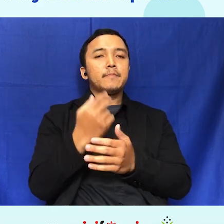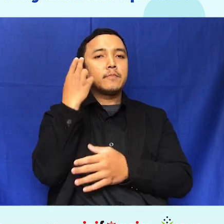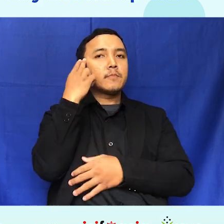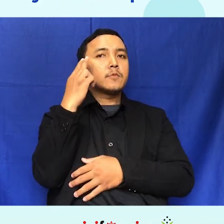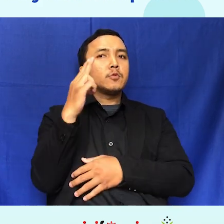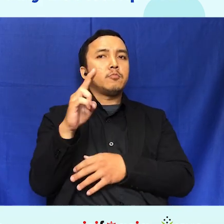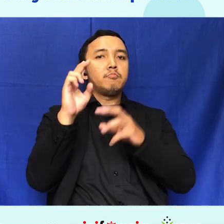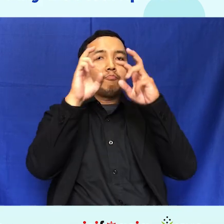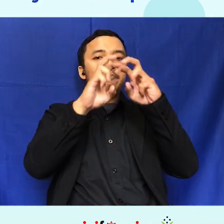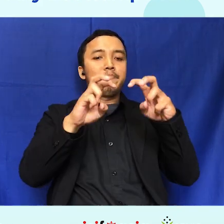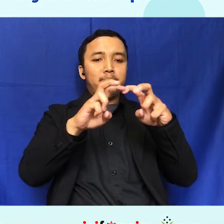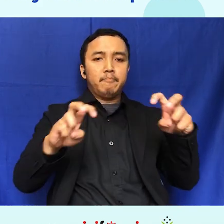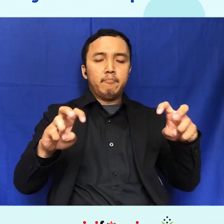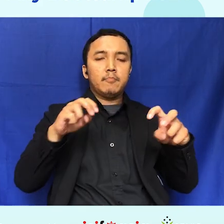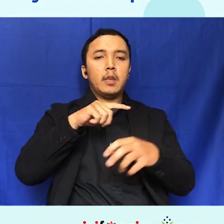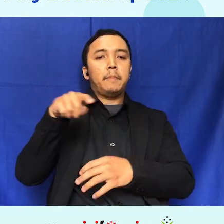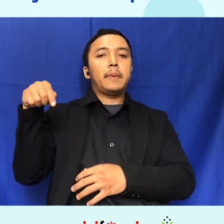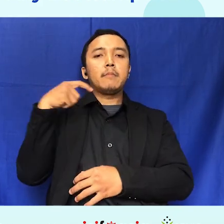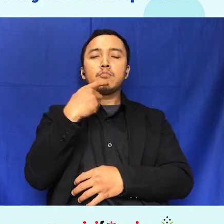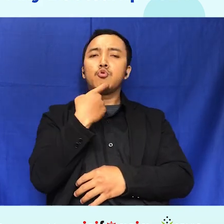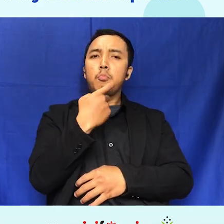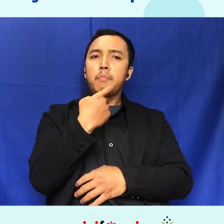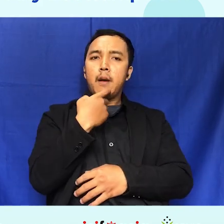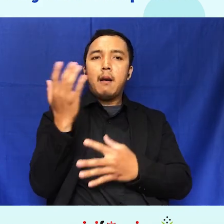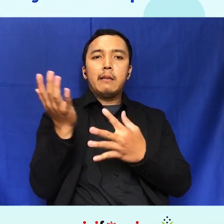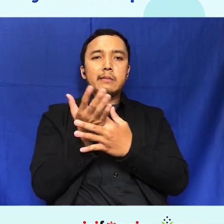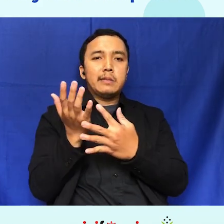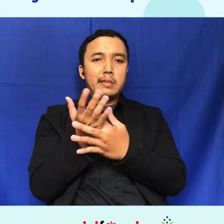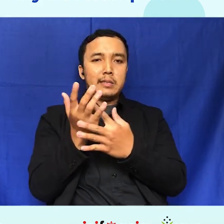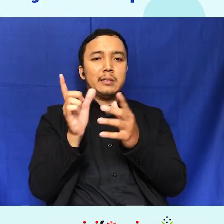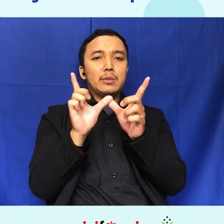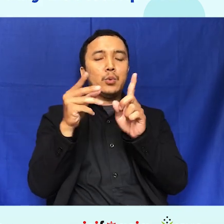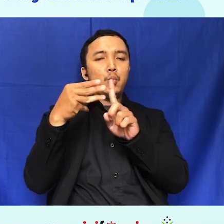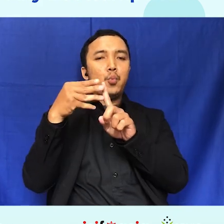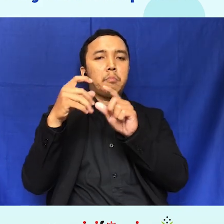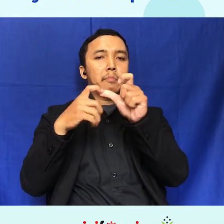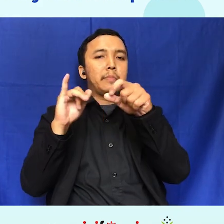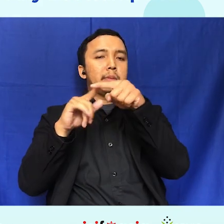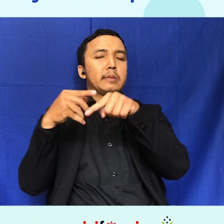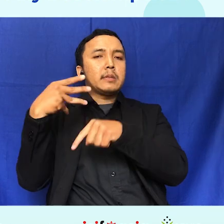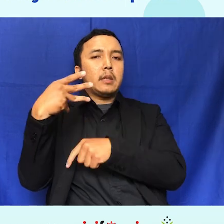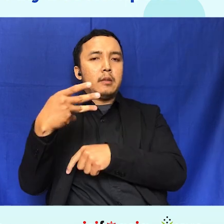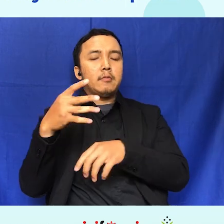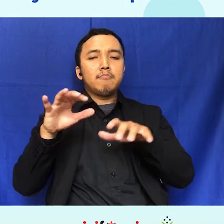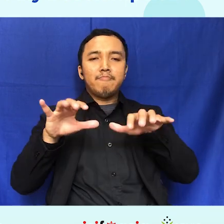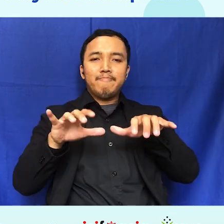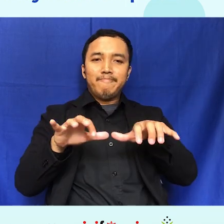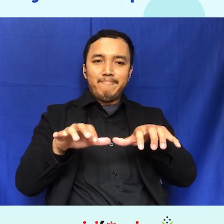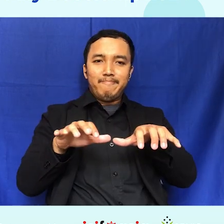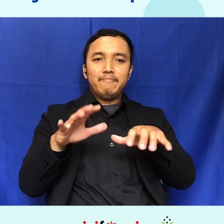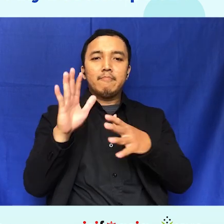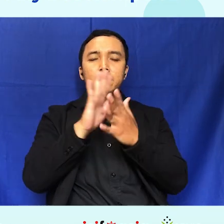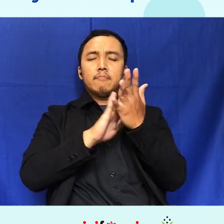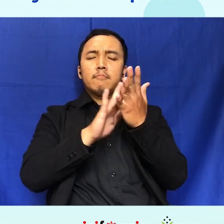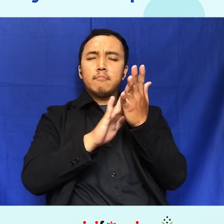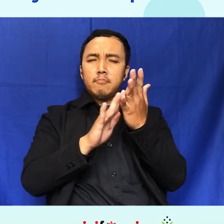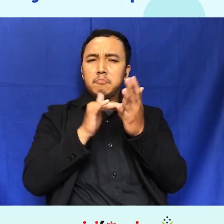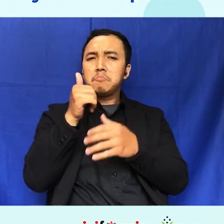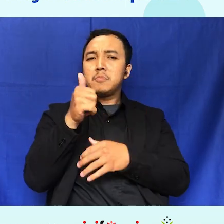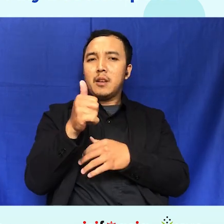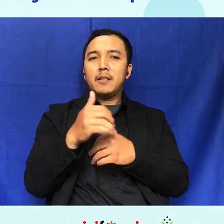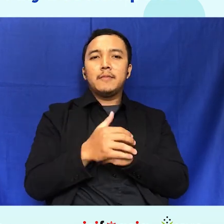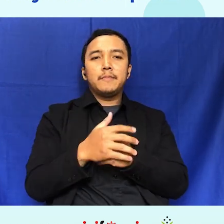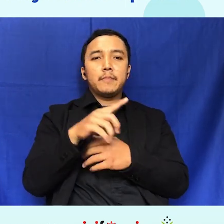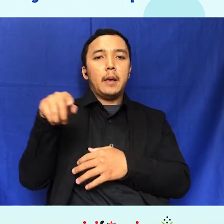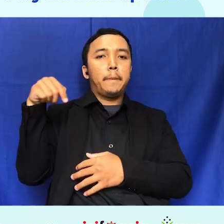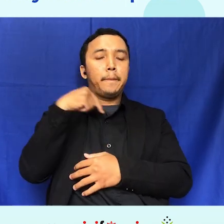Untuk riset, kami mencoba sendiri mengakses website existing dengan screen reader dan keyboard navigation. Kami